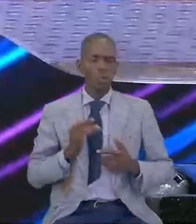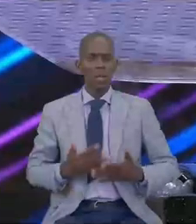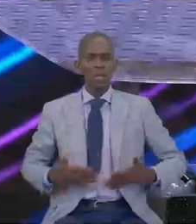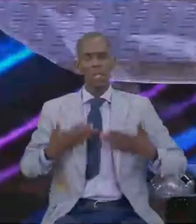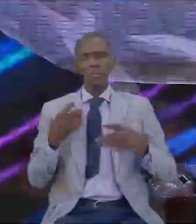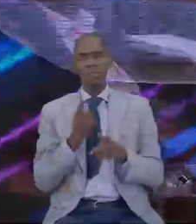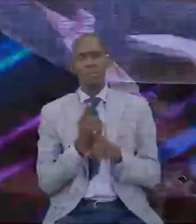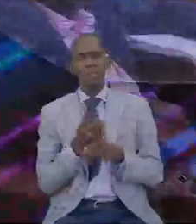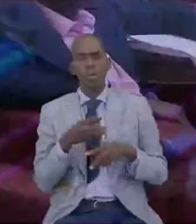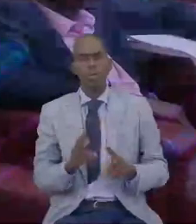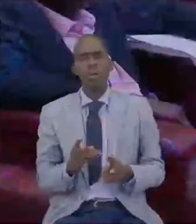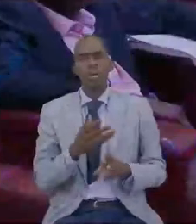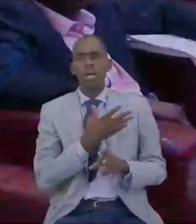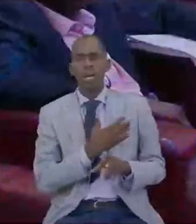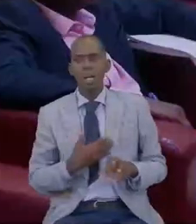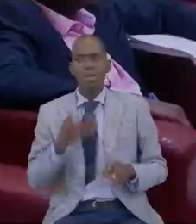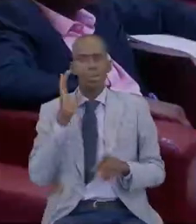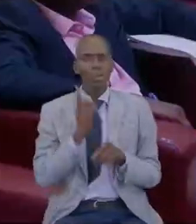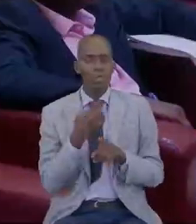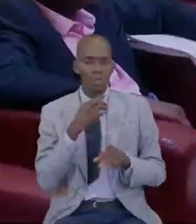ça. Et ça font comme ça.